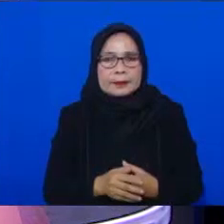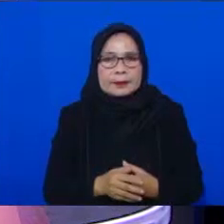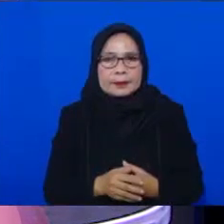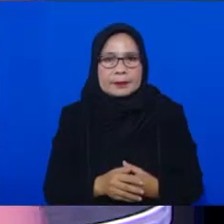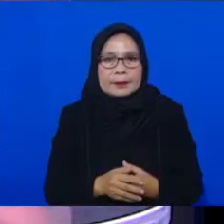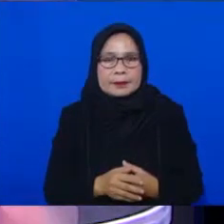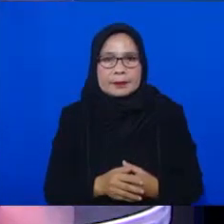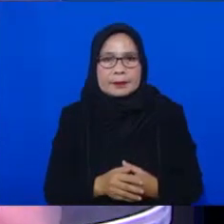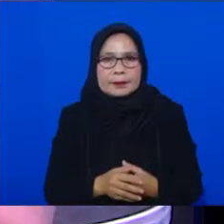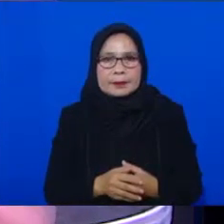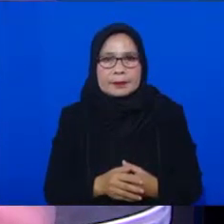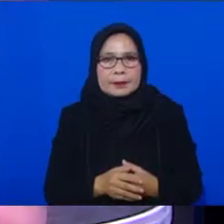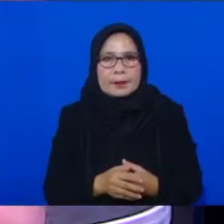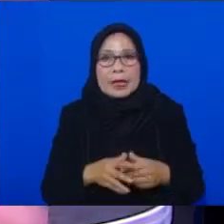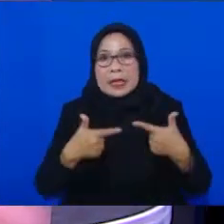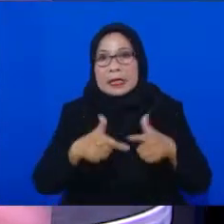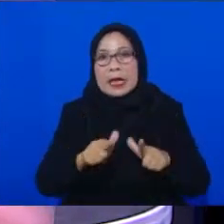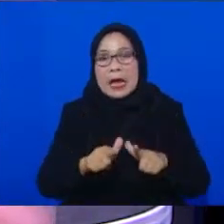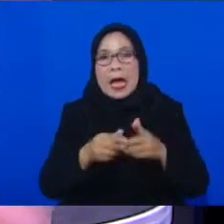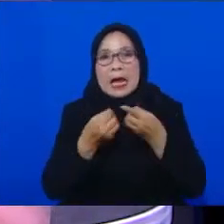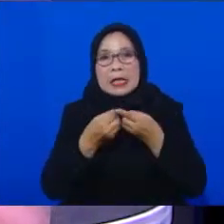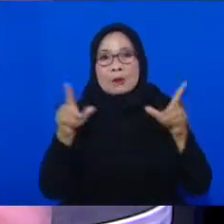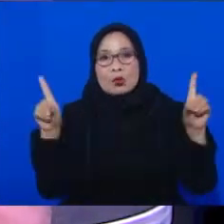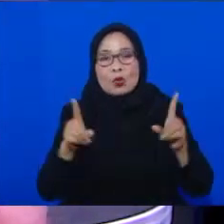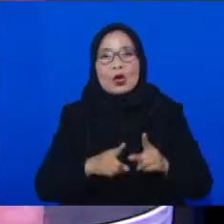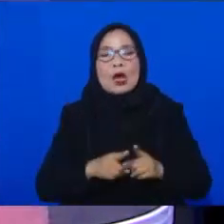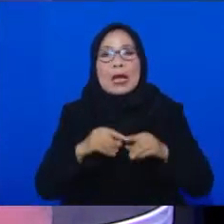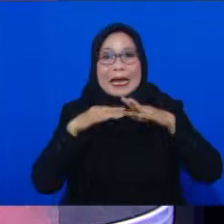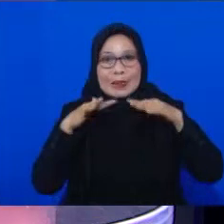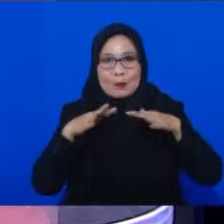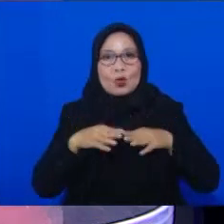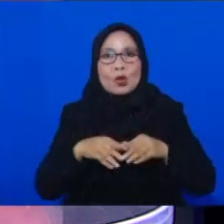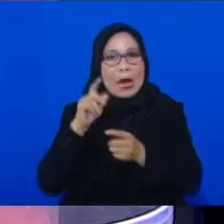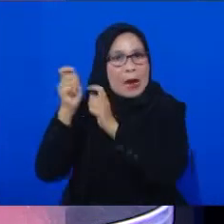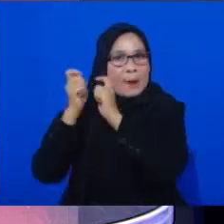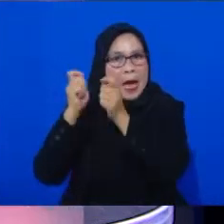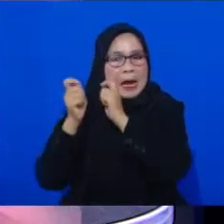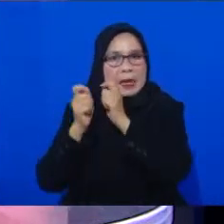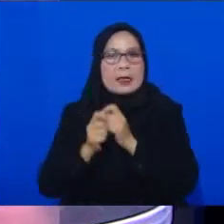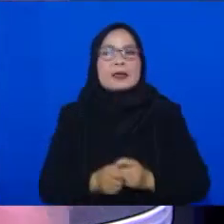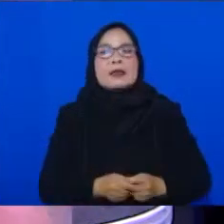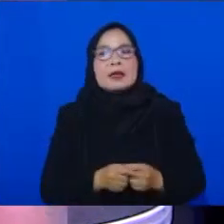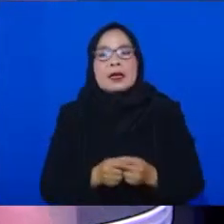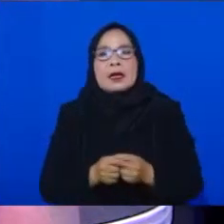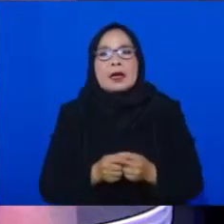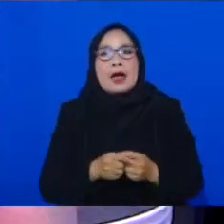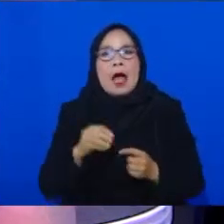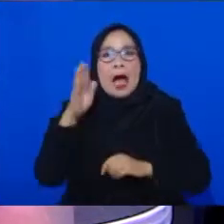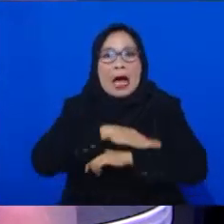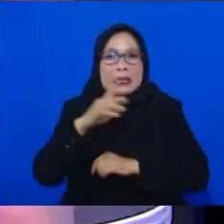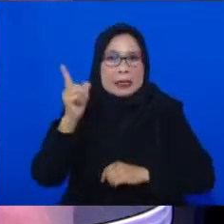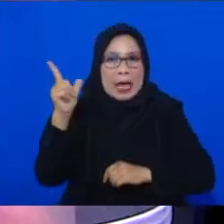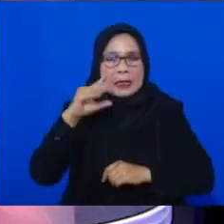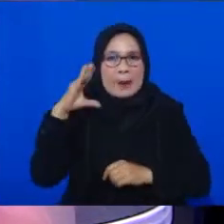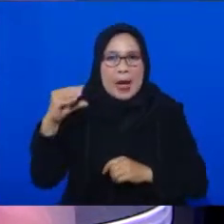Ke informasi selanjutnya, pemirsa, setelah libur Lebaran berakhir, kawasan Jakarta kembali dipadati oleh kendaraan pada Selasa pagi.